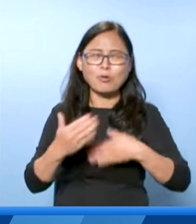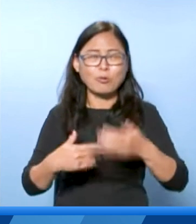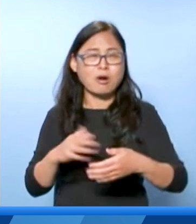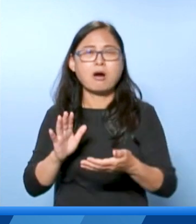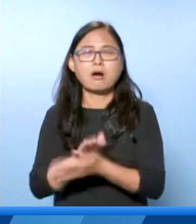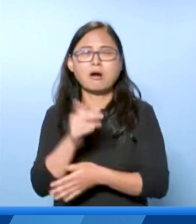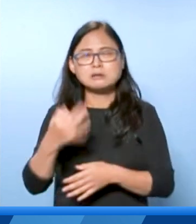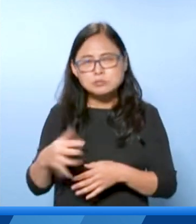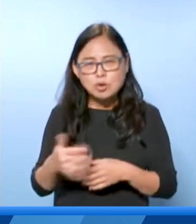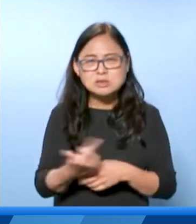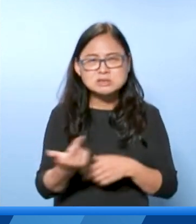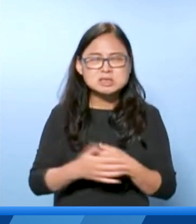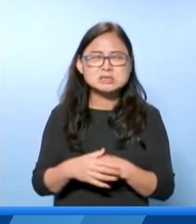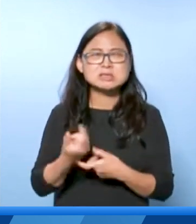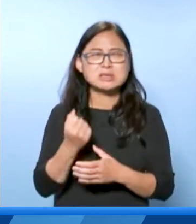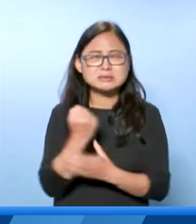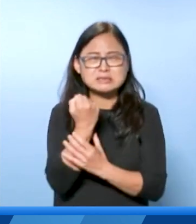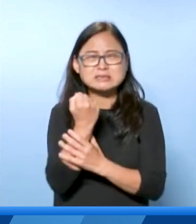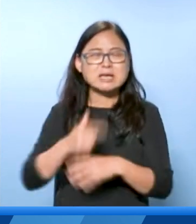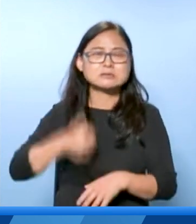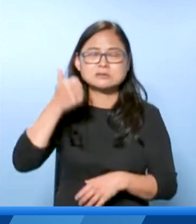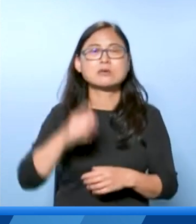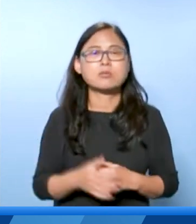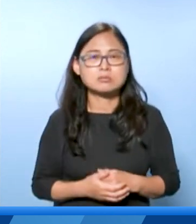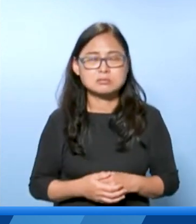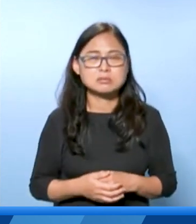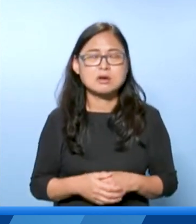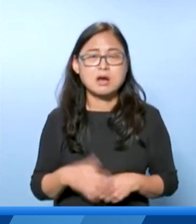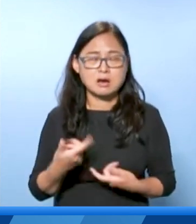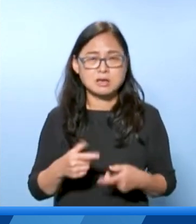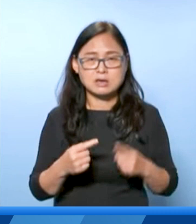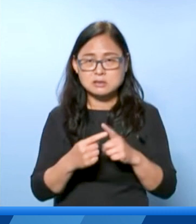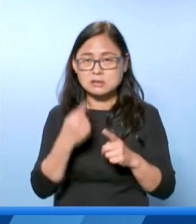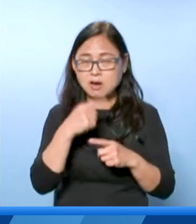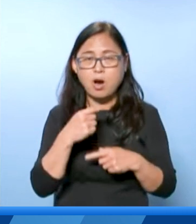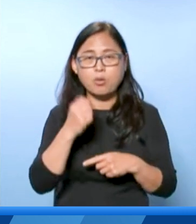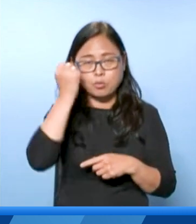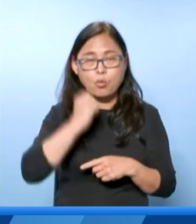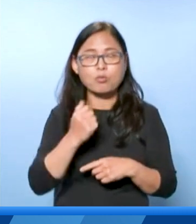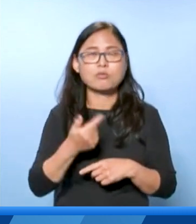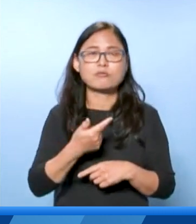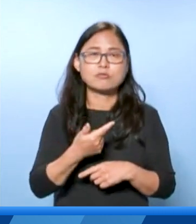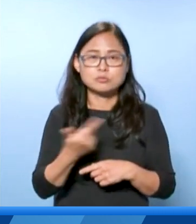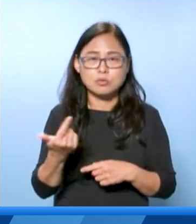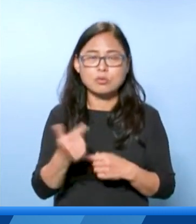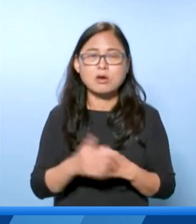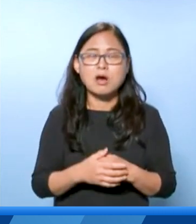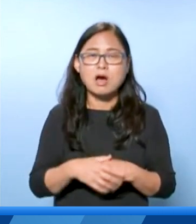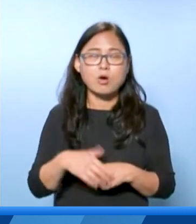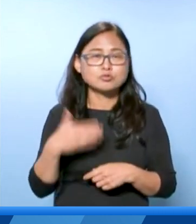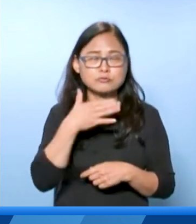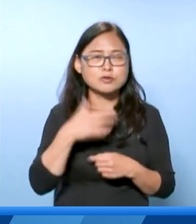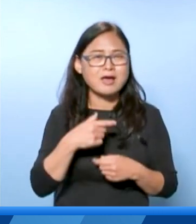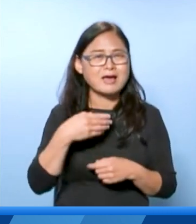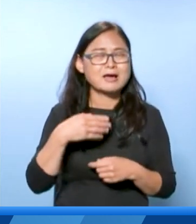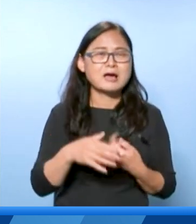幾年才爭取到我們想爭取的事。咁而家咧，我哋見得到咧，香港人口老化咧，我哋好多婦女咧，即係年青嘅時候咧，都為事